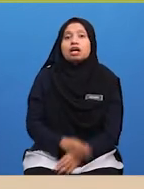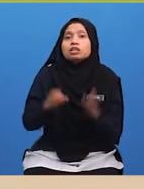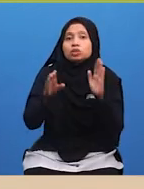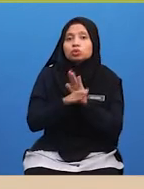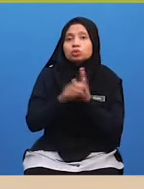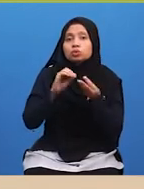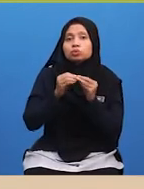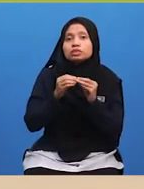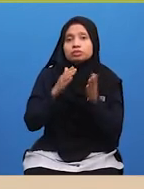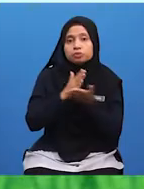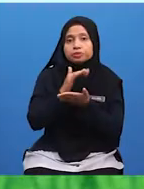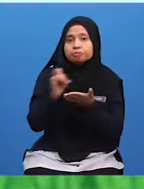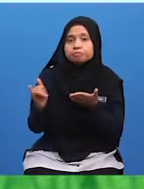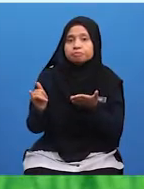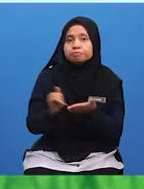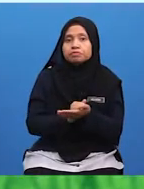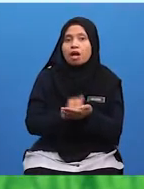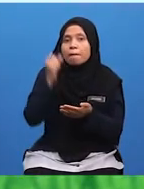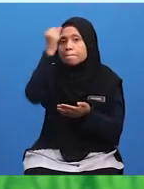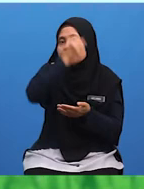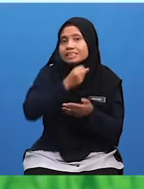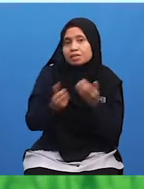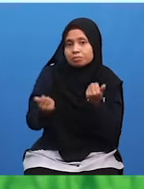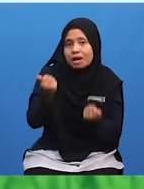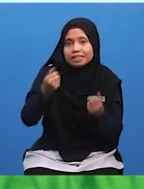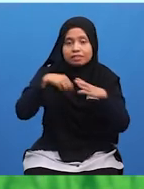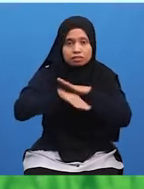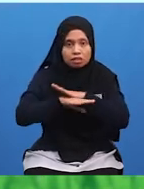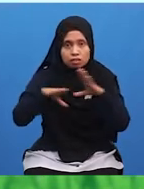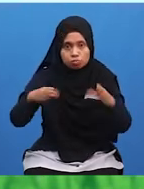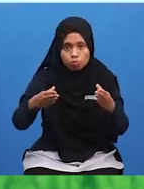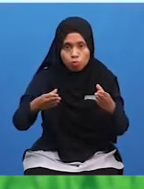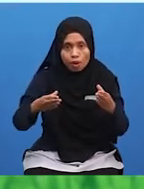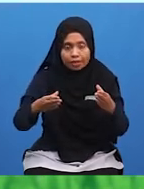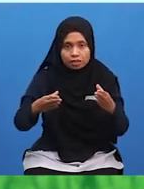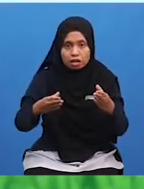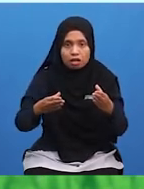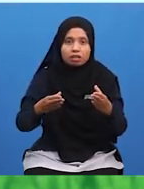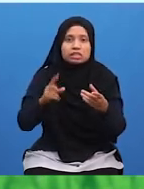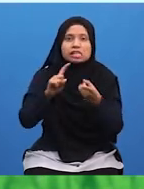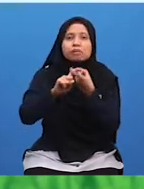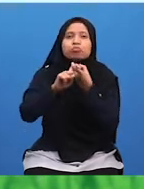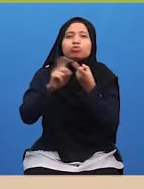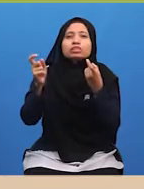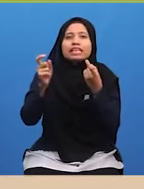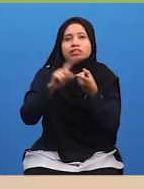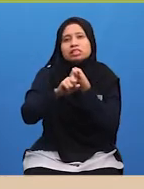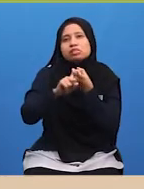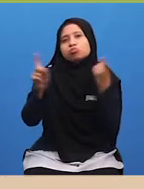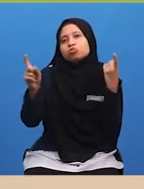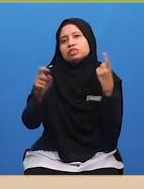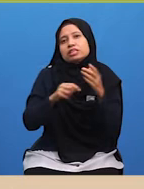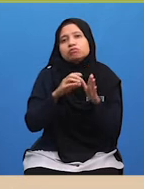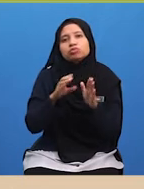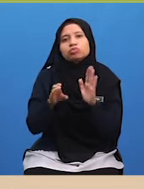Contoh yang seterusnya, bersikap adil dalam membuat sesuatu keputusan.